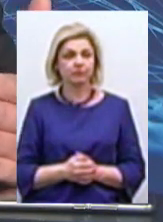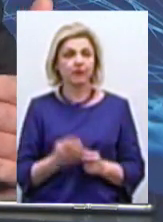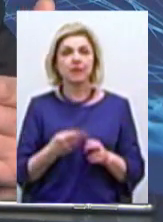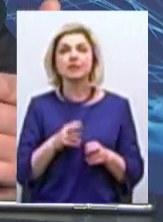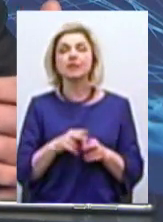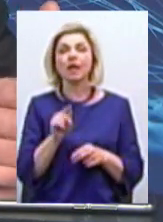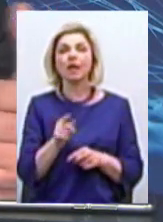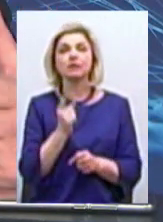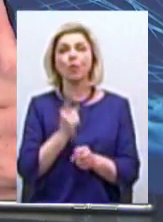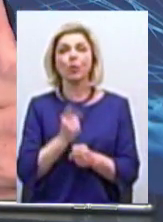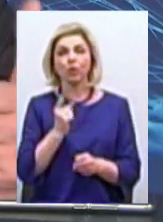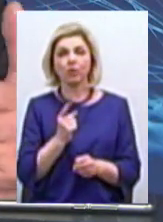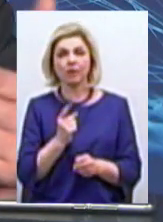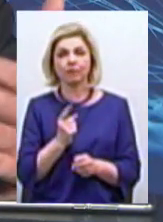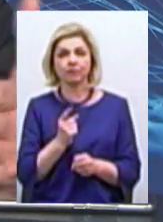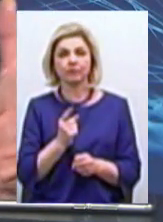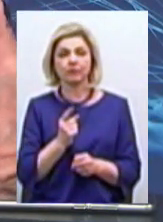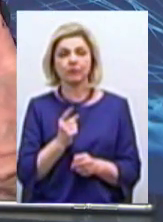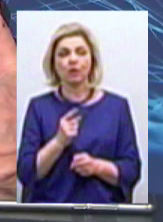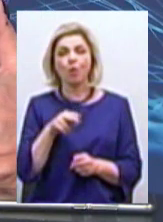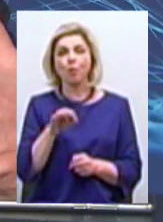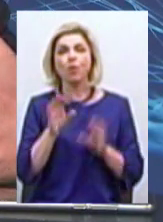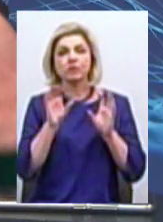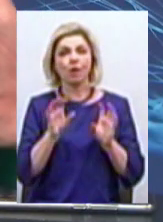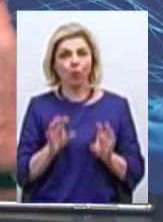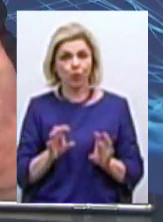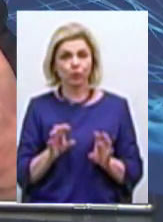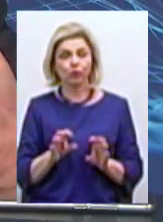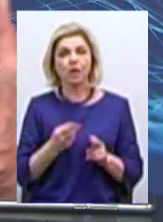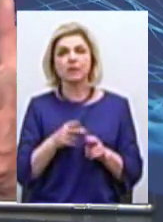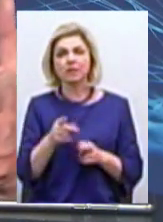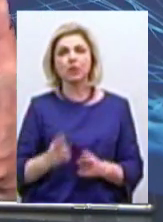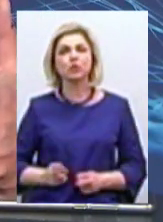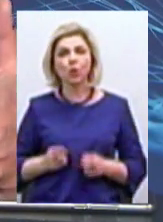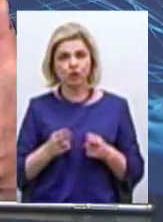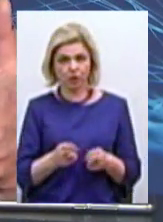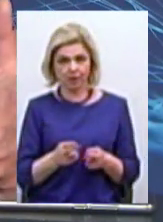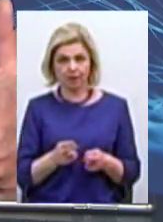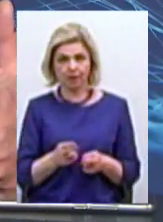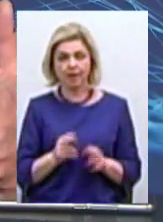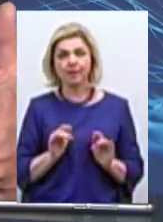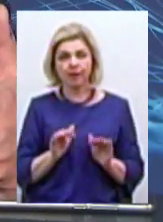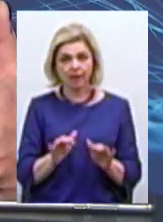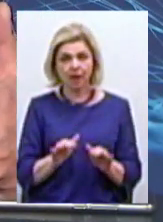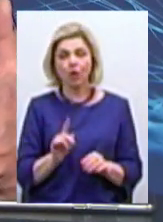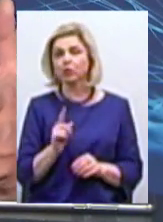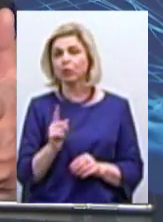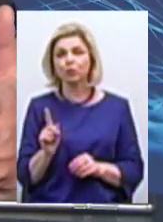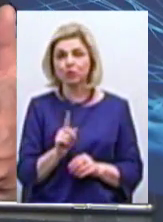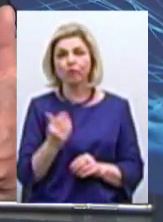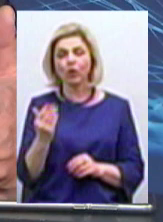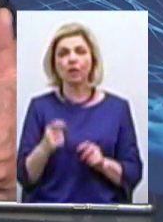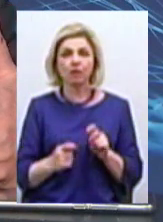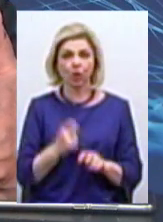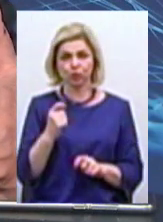заборона саме по закону, це злочинна, скажімо так, дія, тому що вона